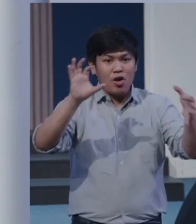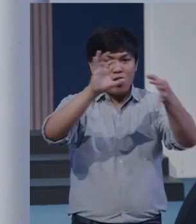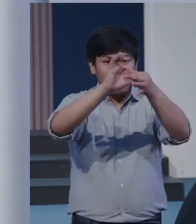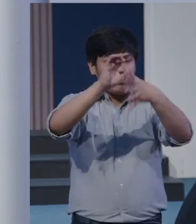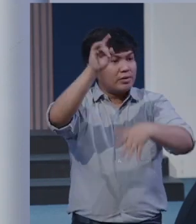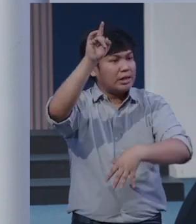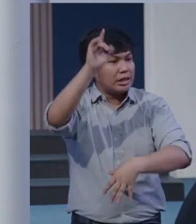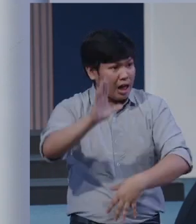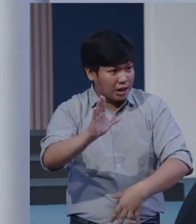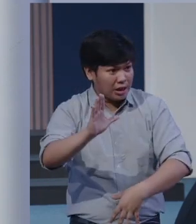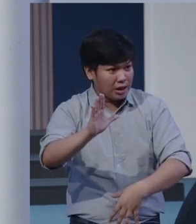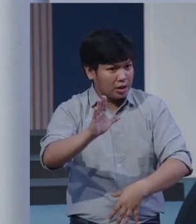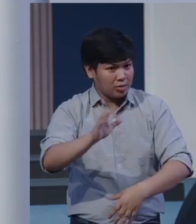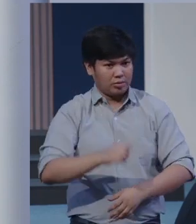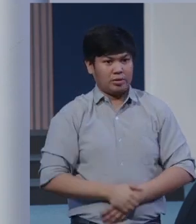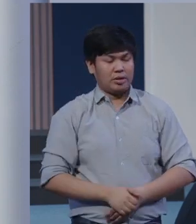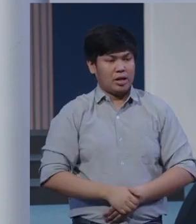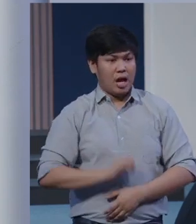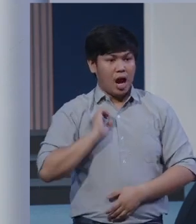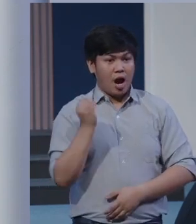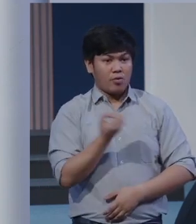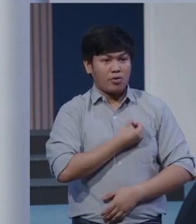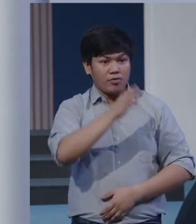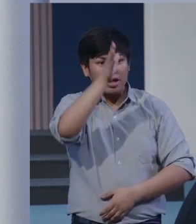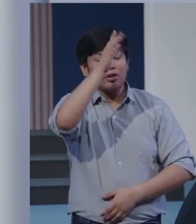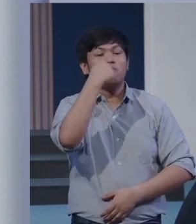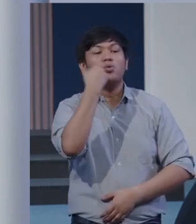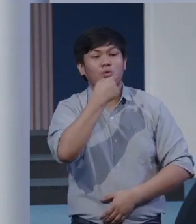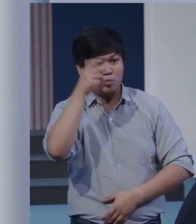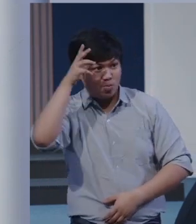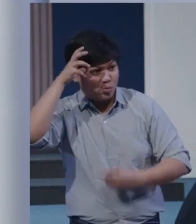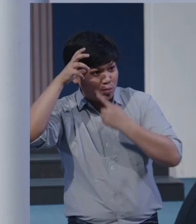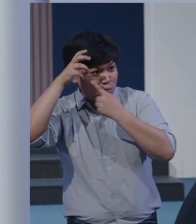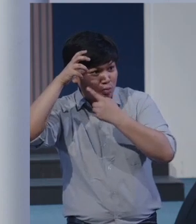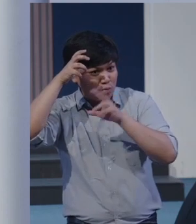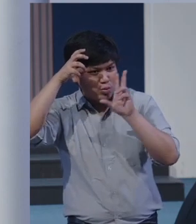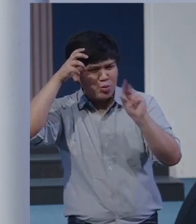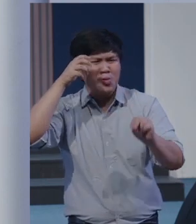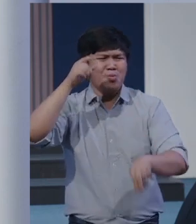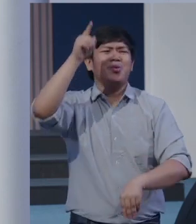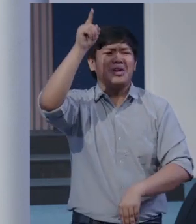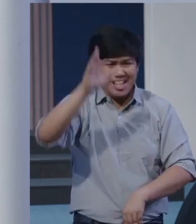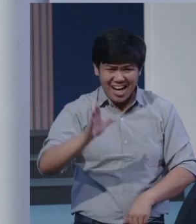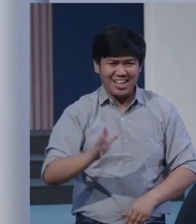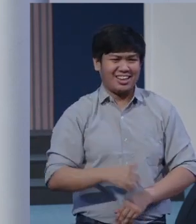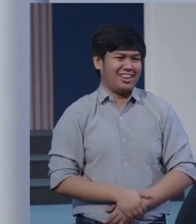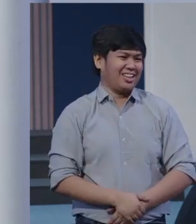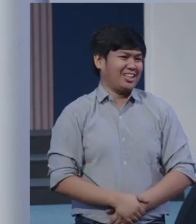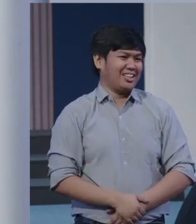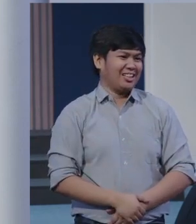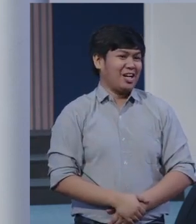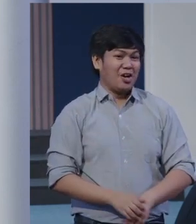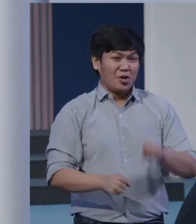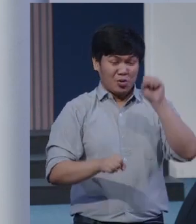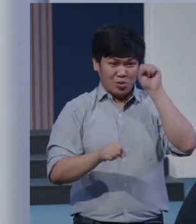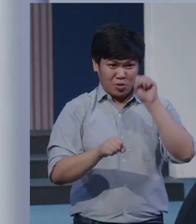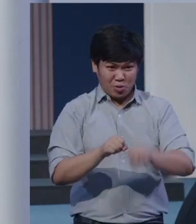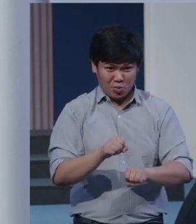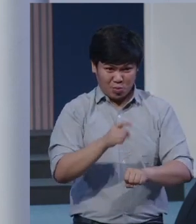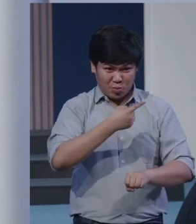iisa ang ating ama sa ating espiritwal na buhay datapwat tayo ay